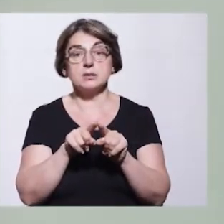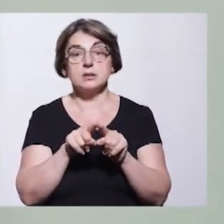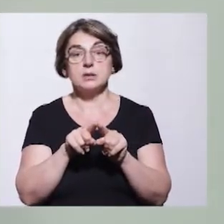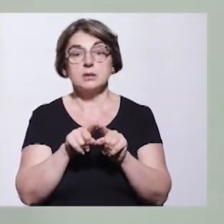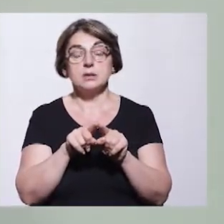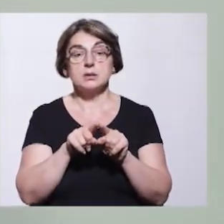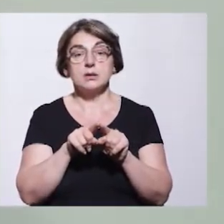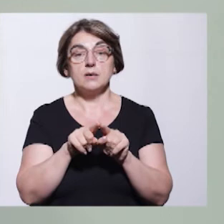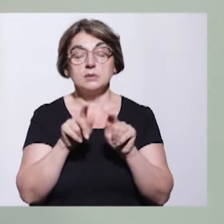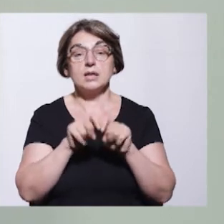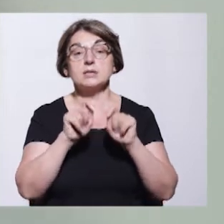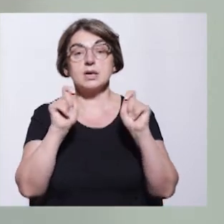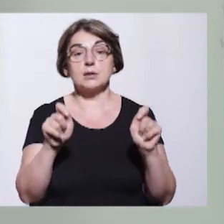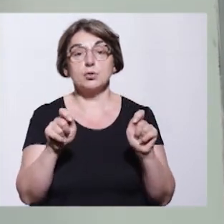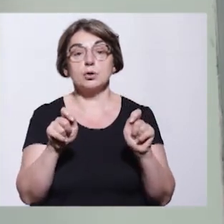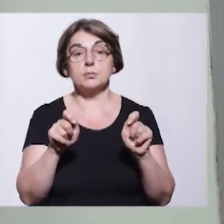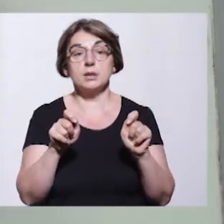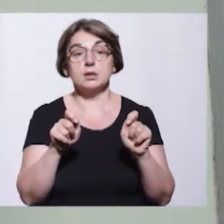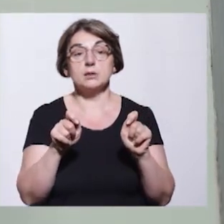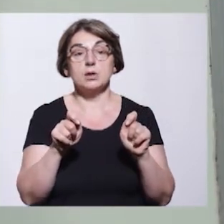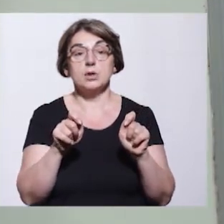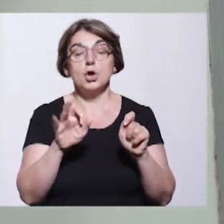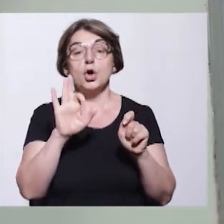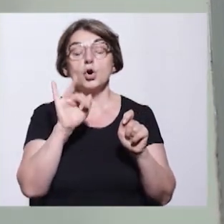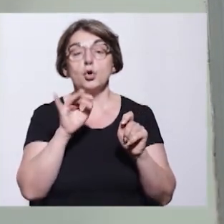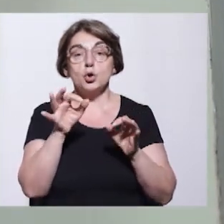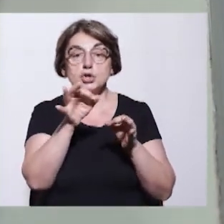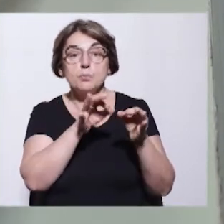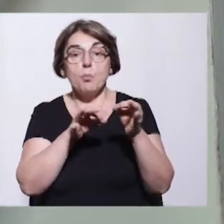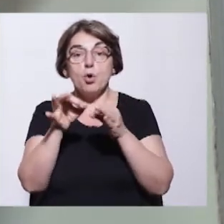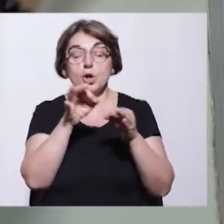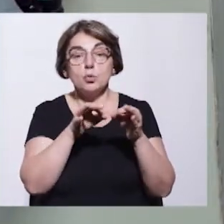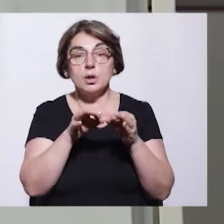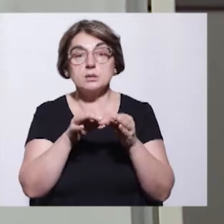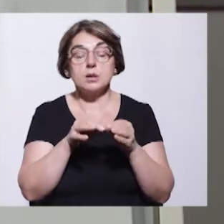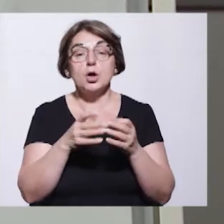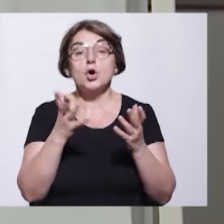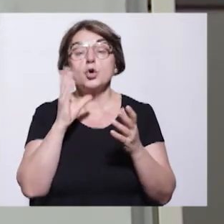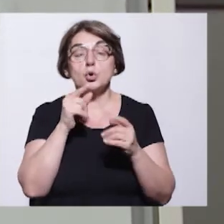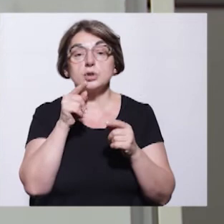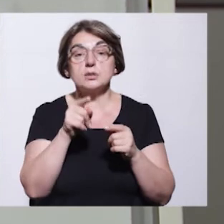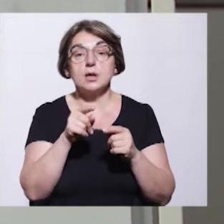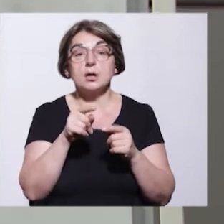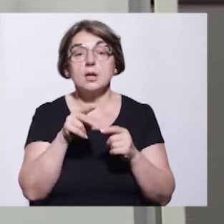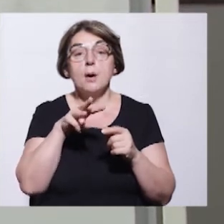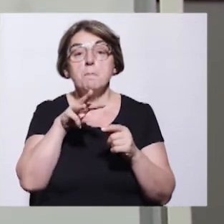შეხვდებიან ერთმანეთს და წარმოქმნიან ქლორის